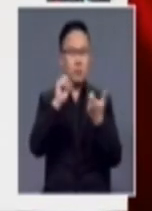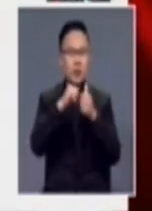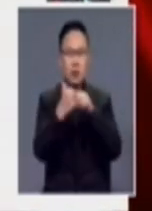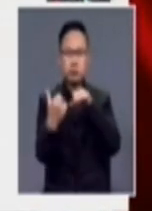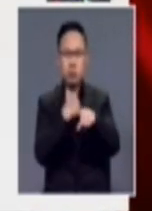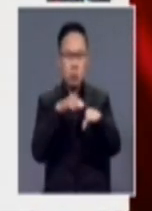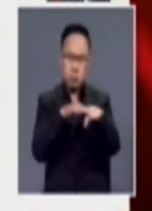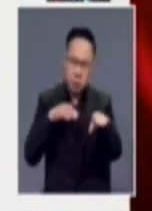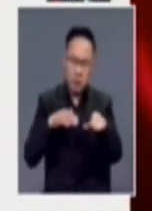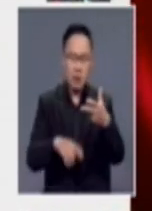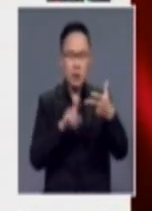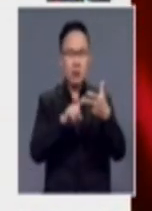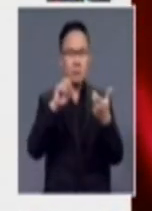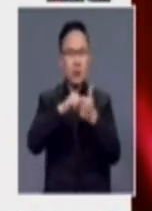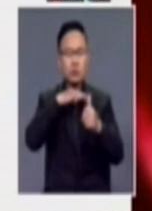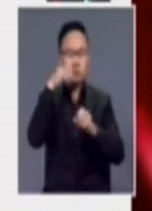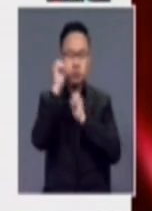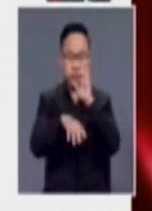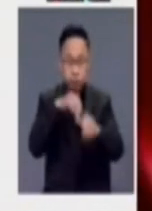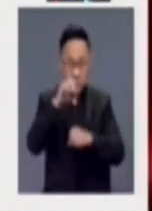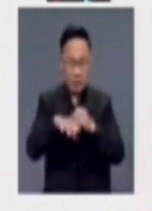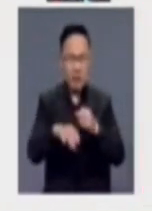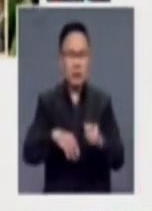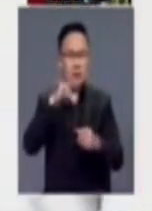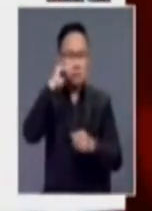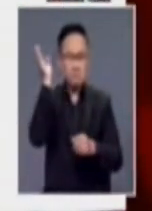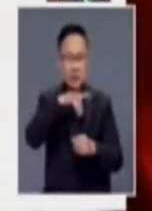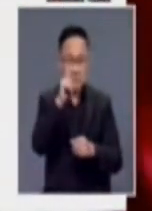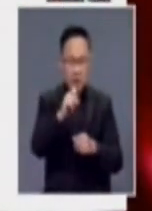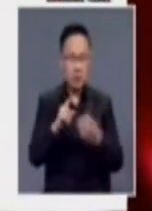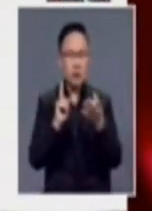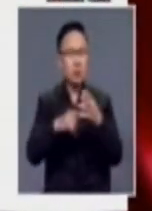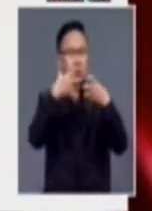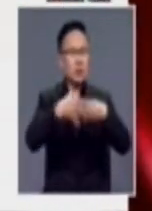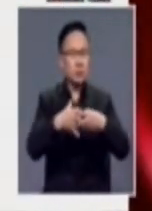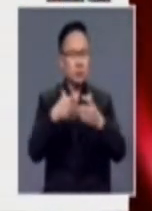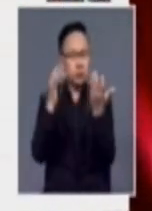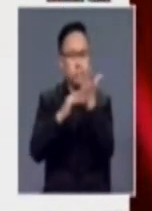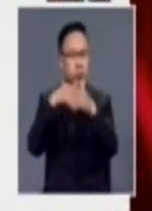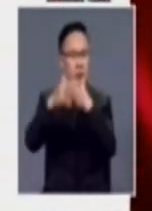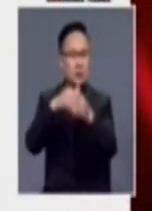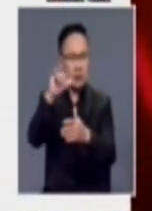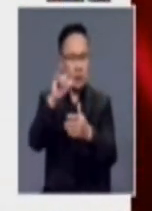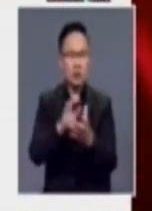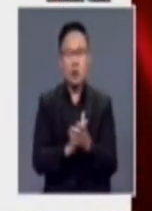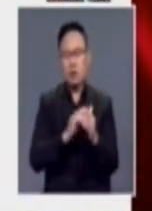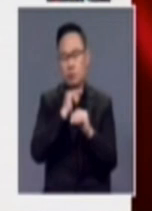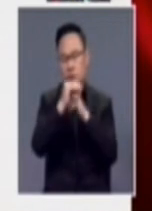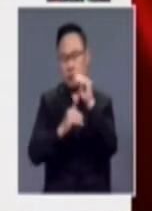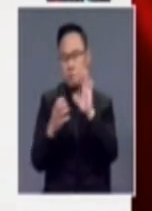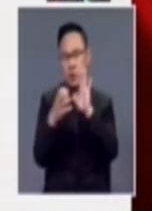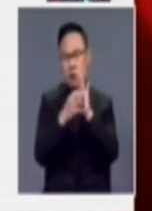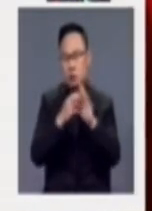ะน้ำเสียอุตสาหกรรมส่วนใหญ่ขาดการนำนวัตกรรมมาสร้างมูลค่าเพิ่มดังนั้นการพัฒนาภาคกลางสู่ความมั่นคงมั่